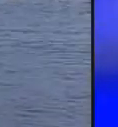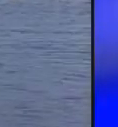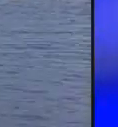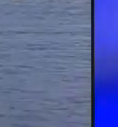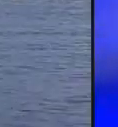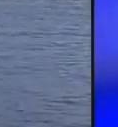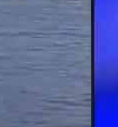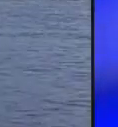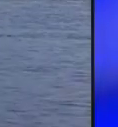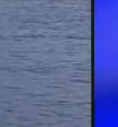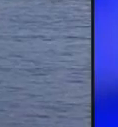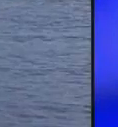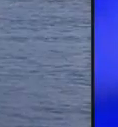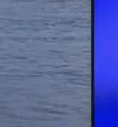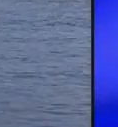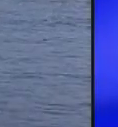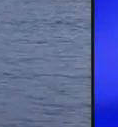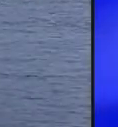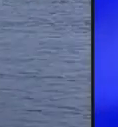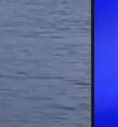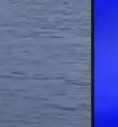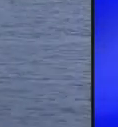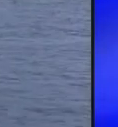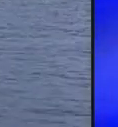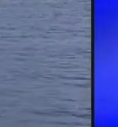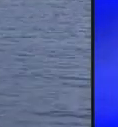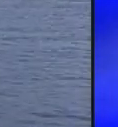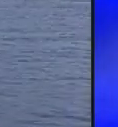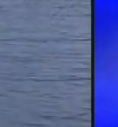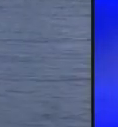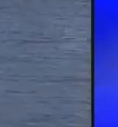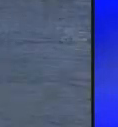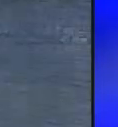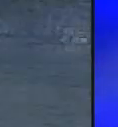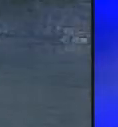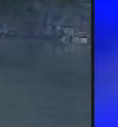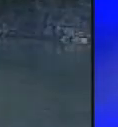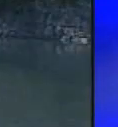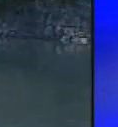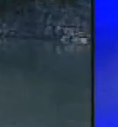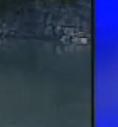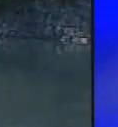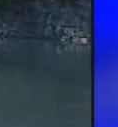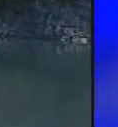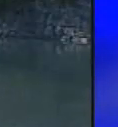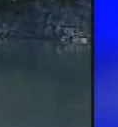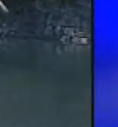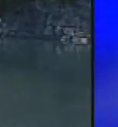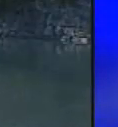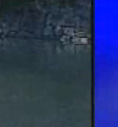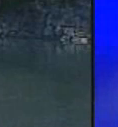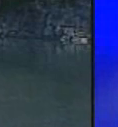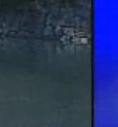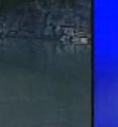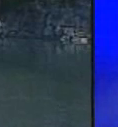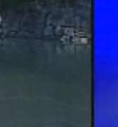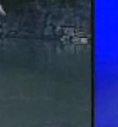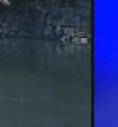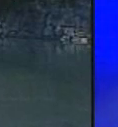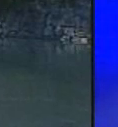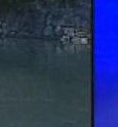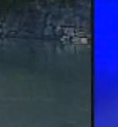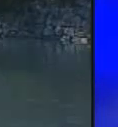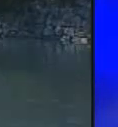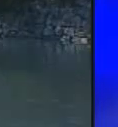上げてバランスを取ります。右足、右脇腹を伸ばします。